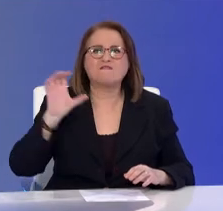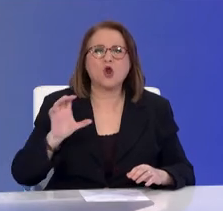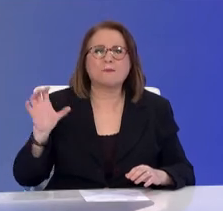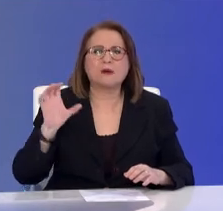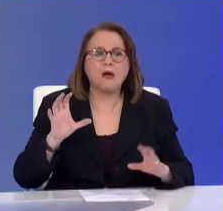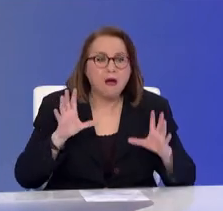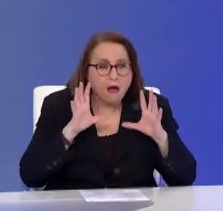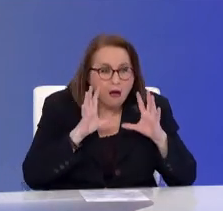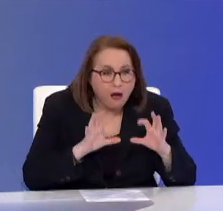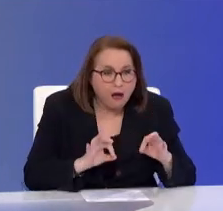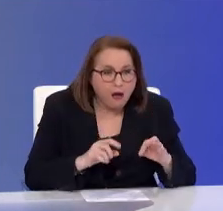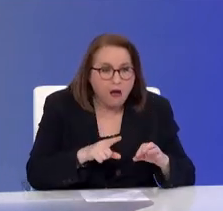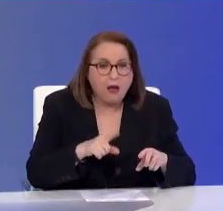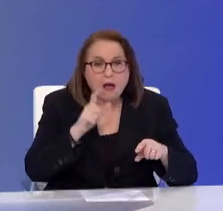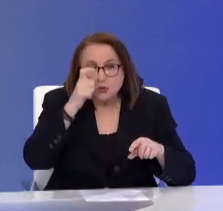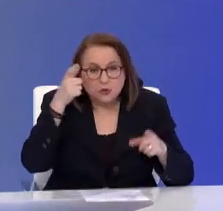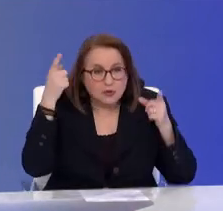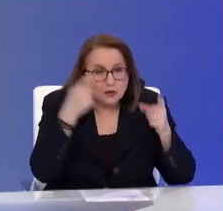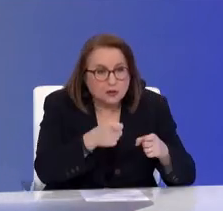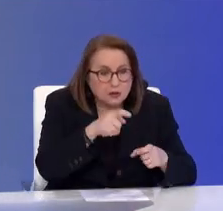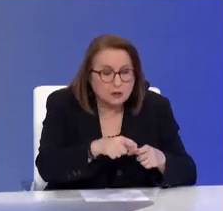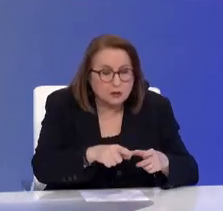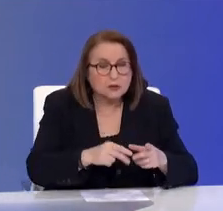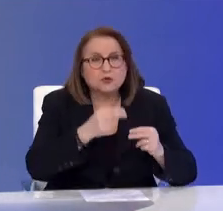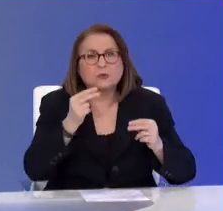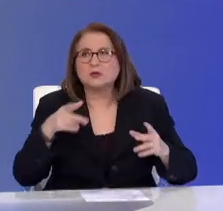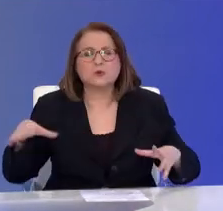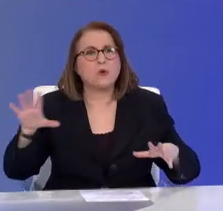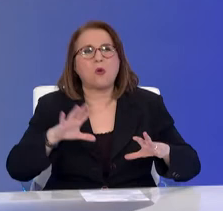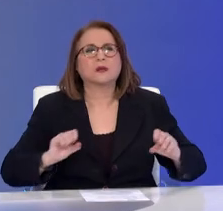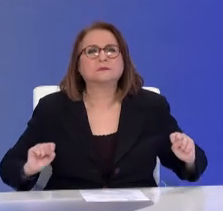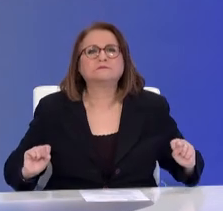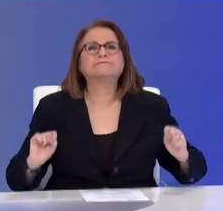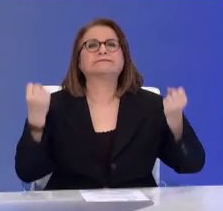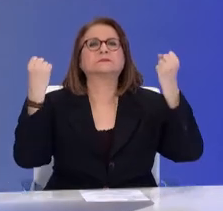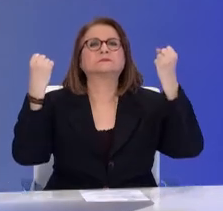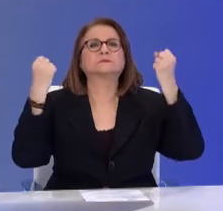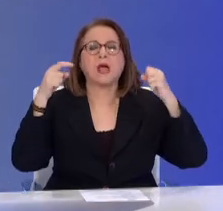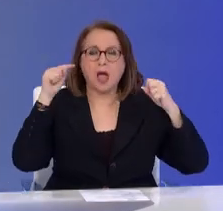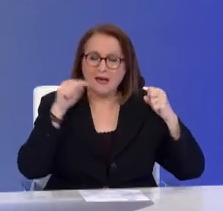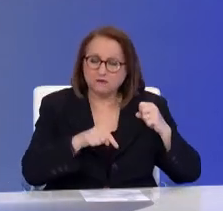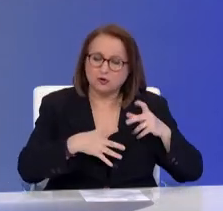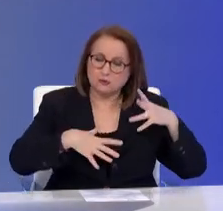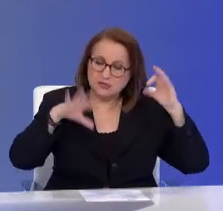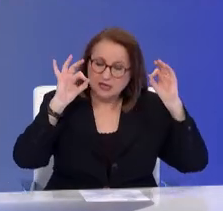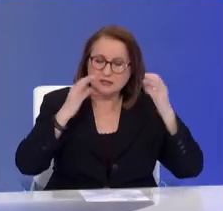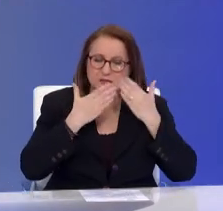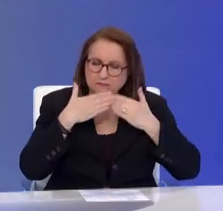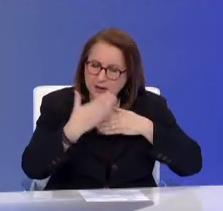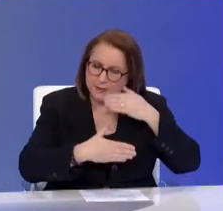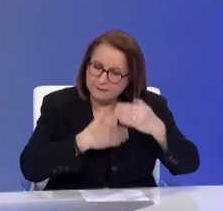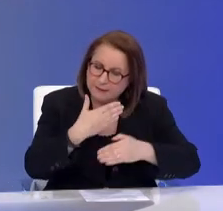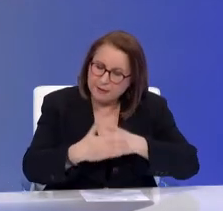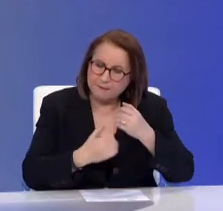νέα όθηση στον αγώνα για την ανεξαρτησία της Ελλάδας. Ο Λόρδος